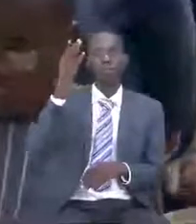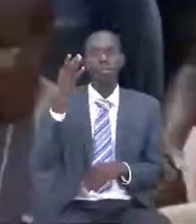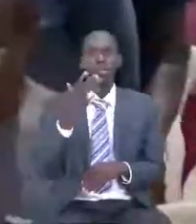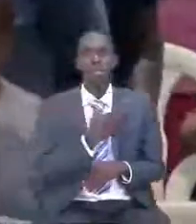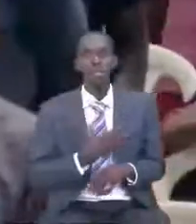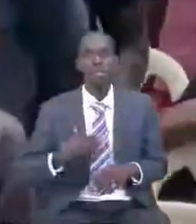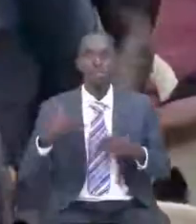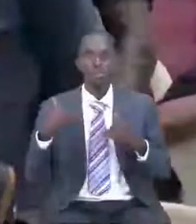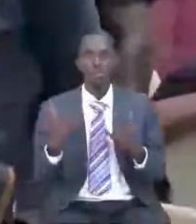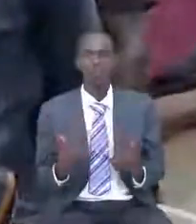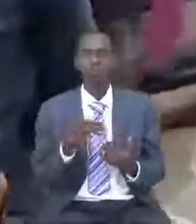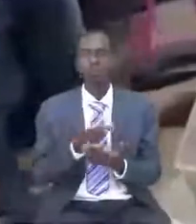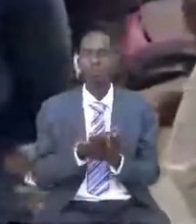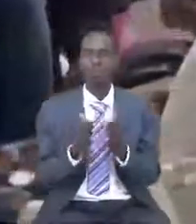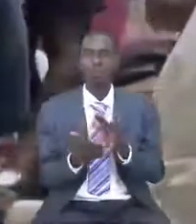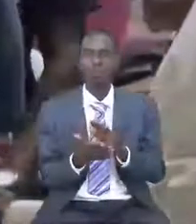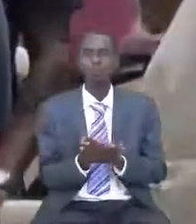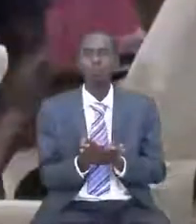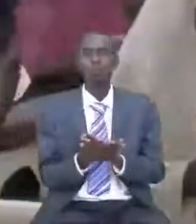qui nous donne le dessus.